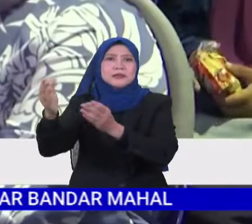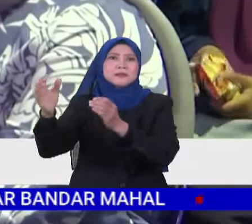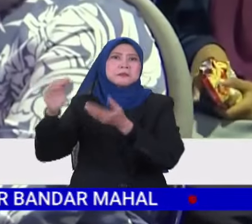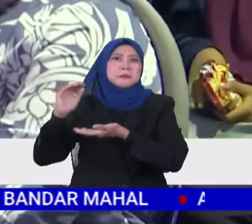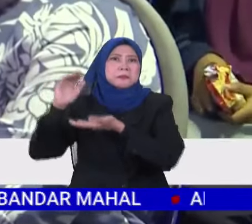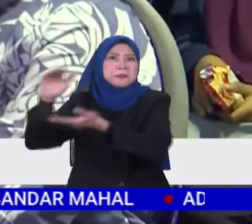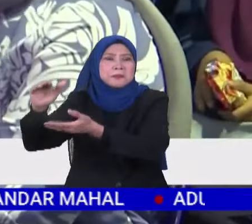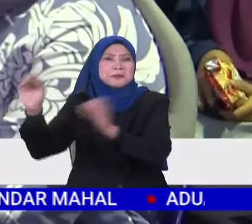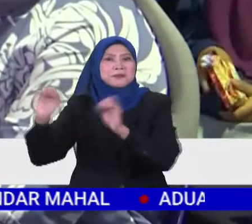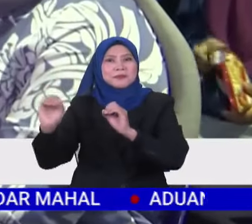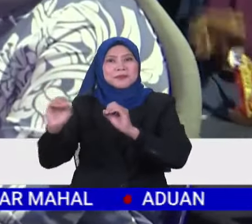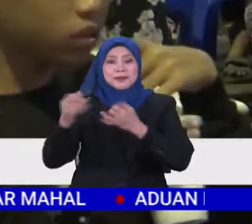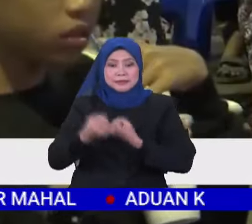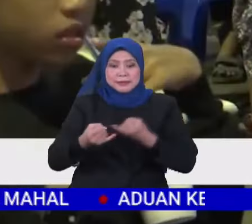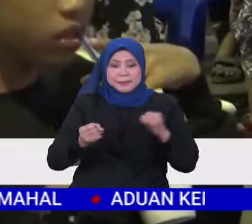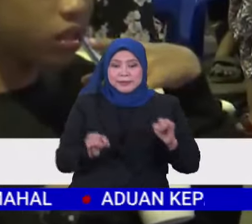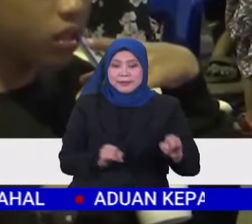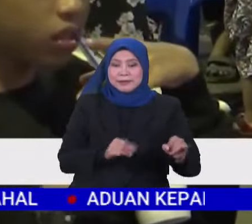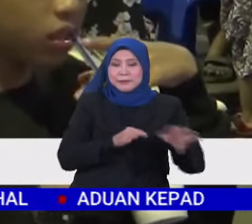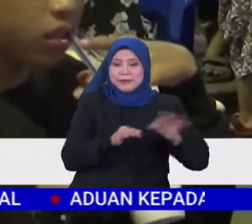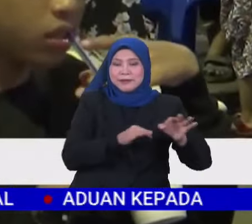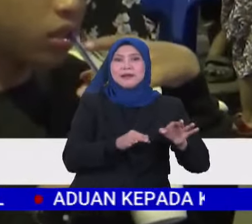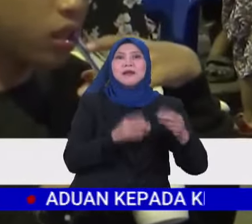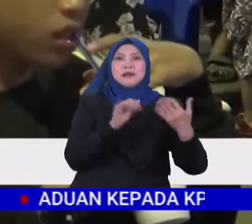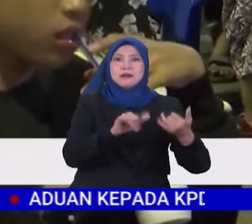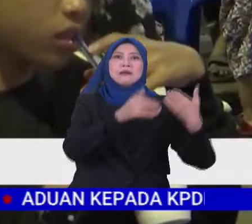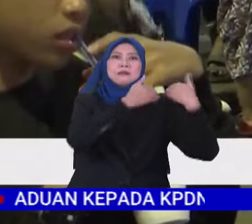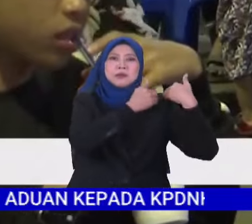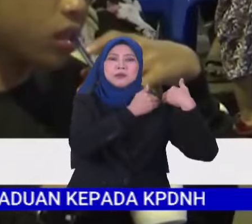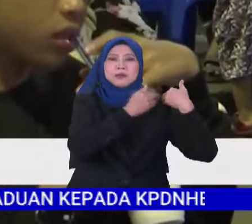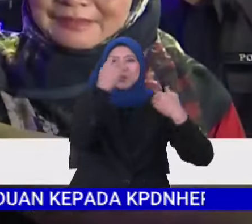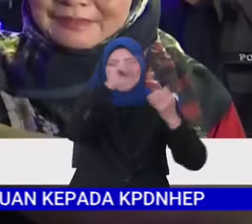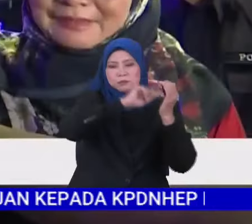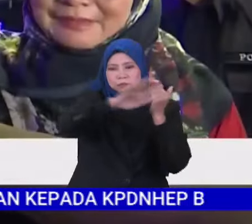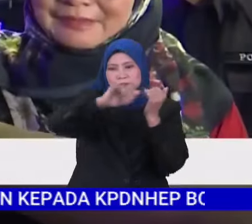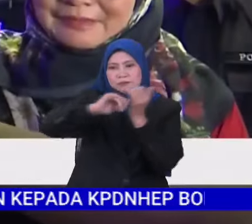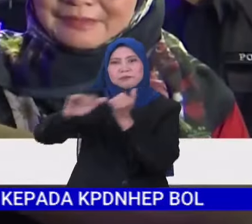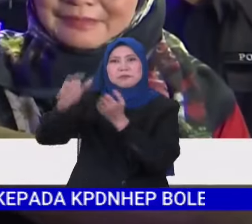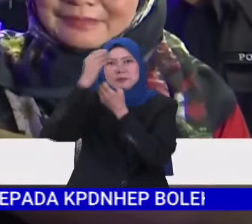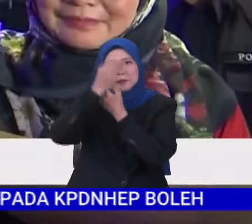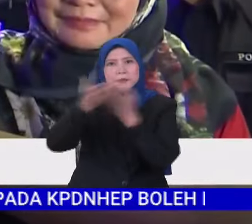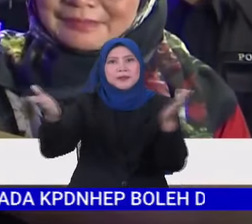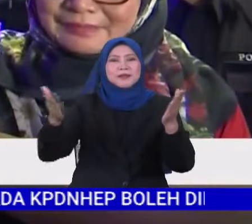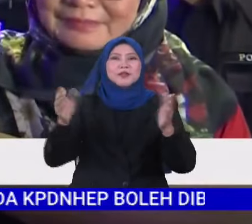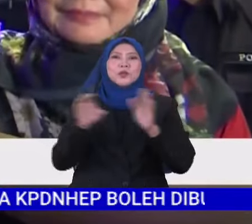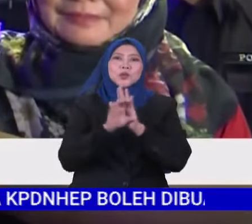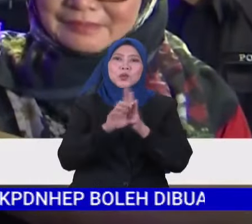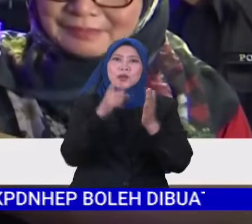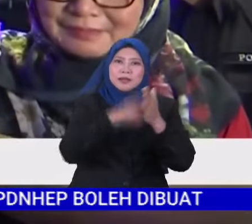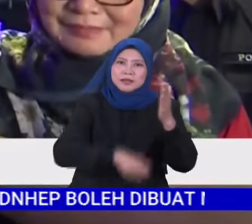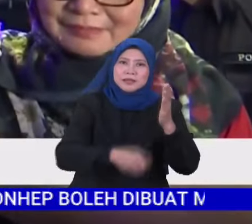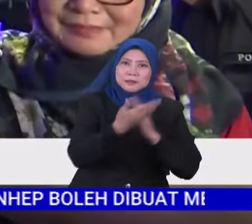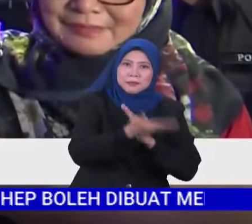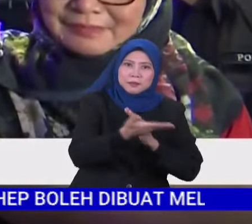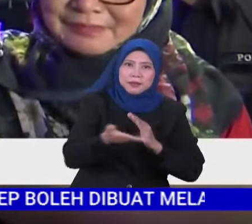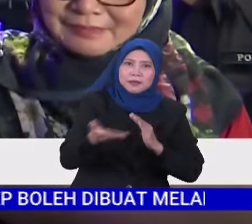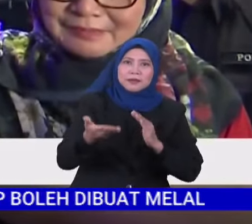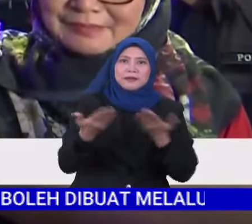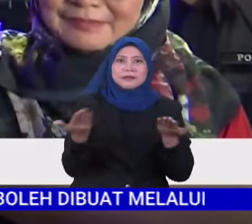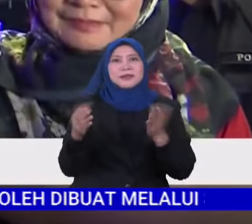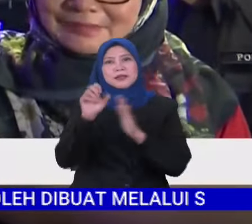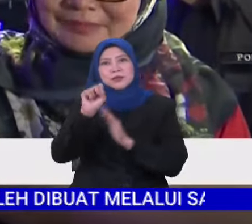dan jabatan penerangan telah menjalankan tanggung jawab untuk menyampaikan layar seperti harga barang seperti